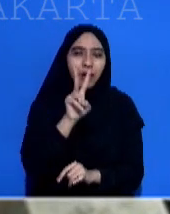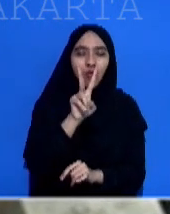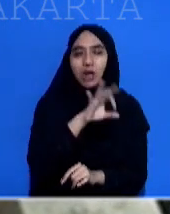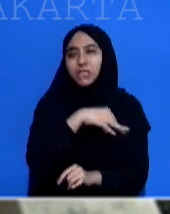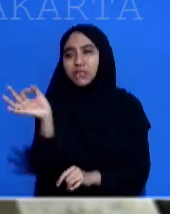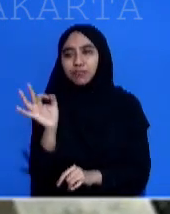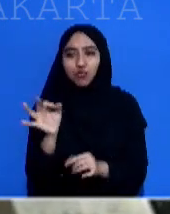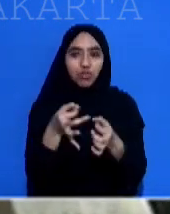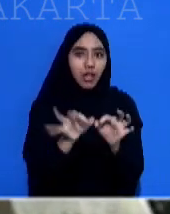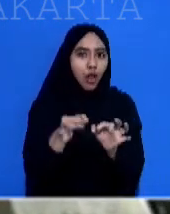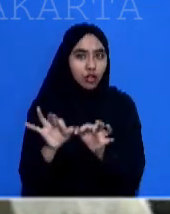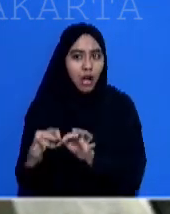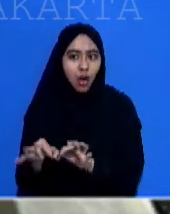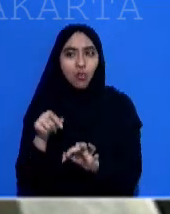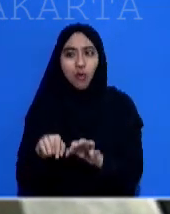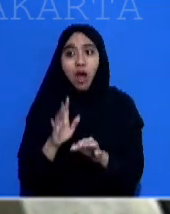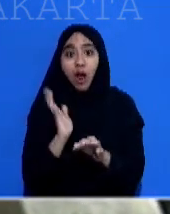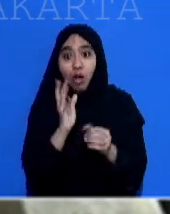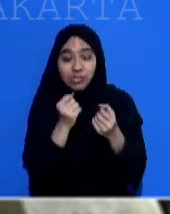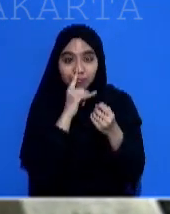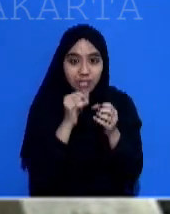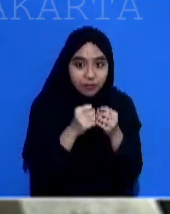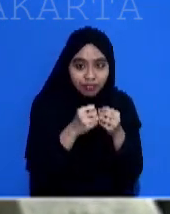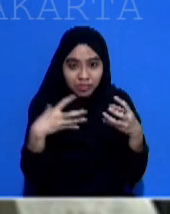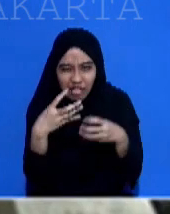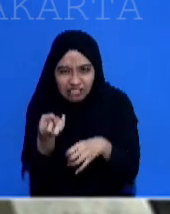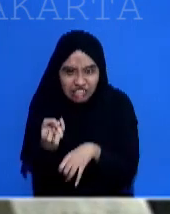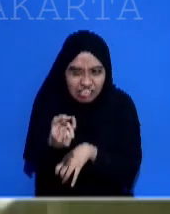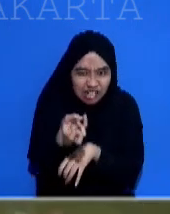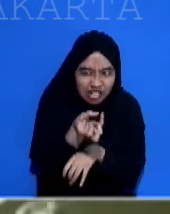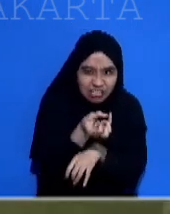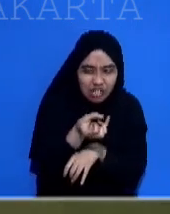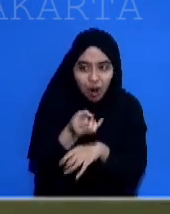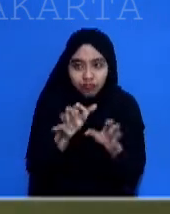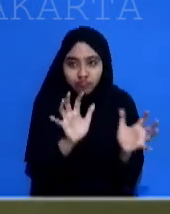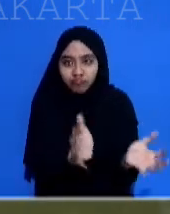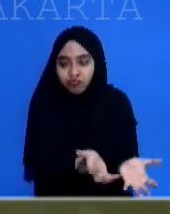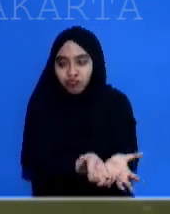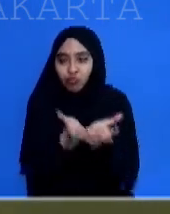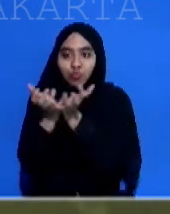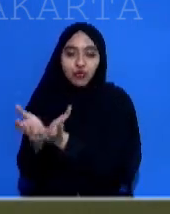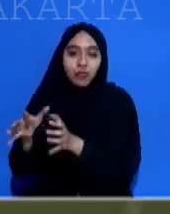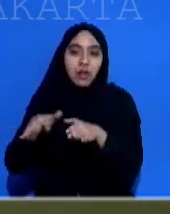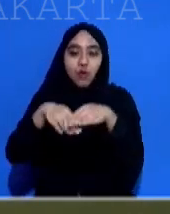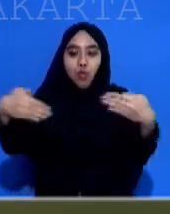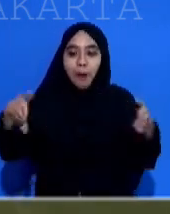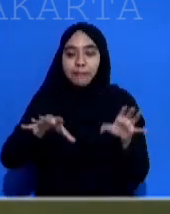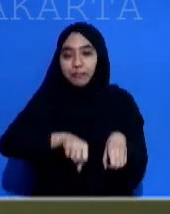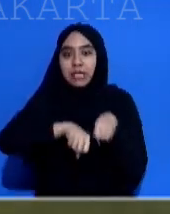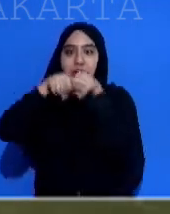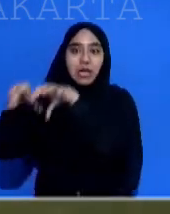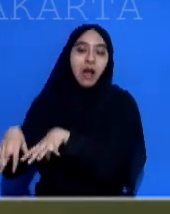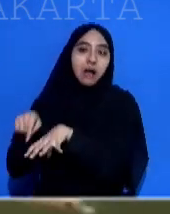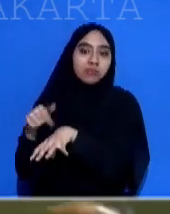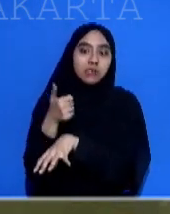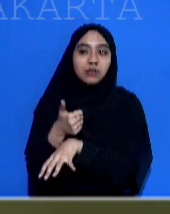netes, buyaan utawi anaan nila wau dipun pindah ing blumbang sanes. Kajawi dipun sade arupi buyaan usaha